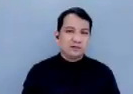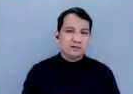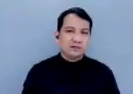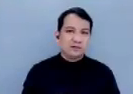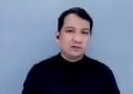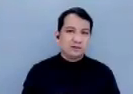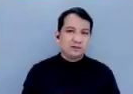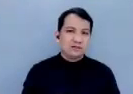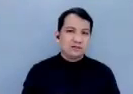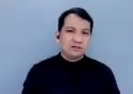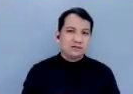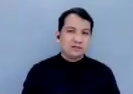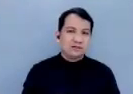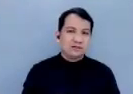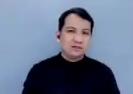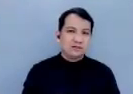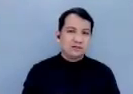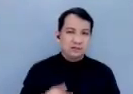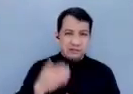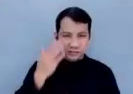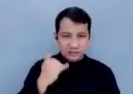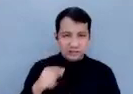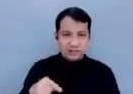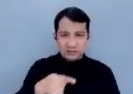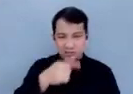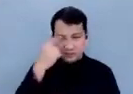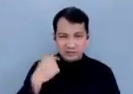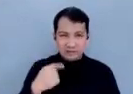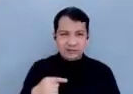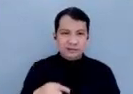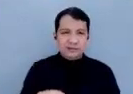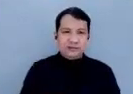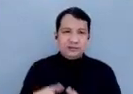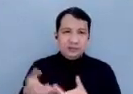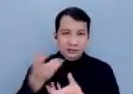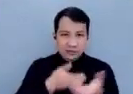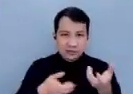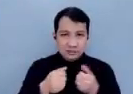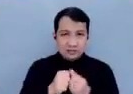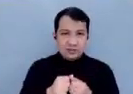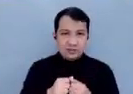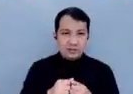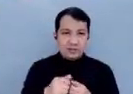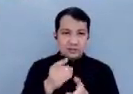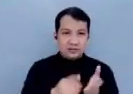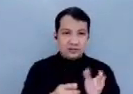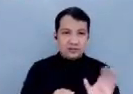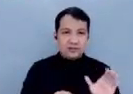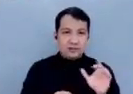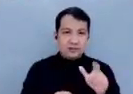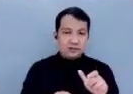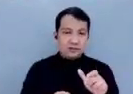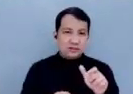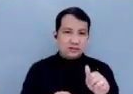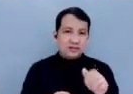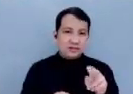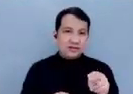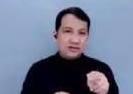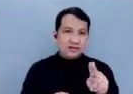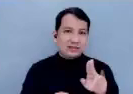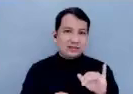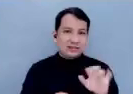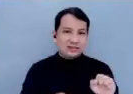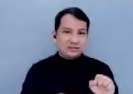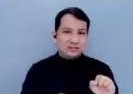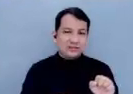Ito. Because? Kasi ano siya, yung collaboration siya with yung designer na si Anna Sui. So